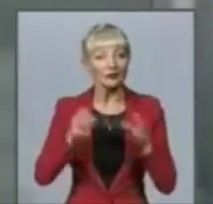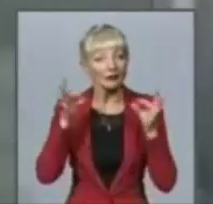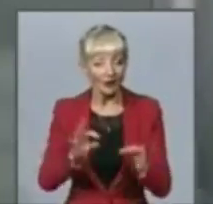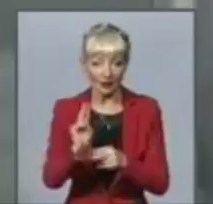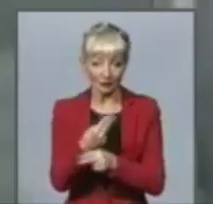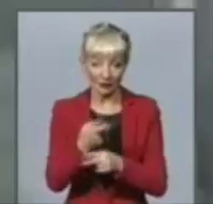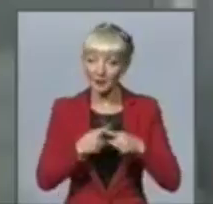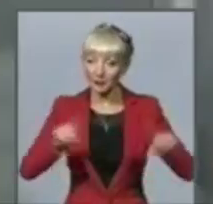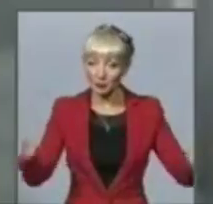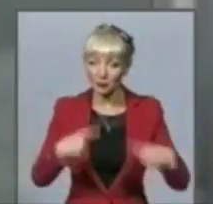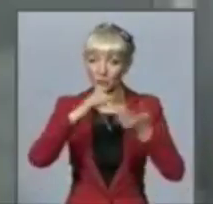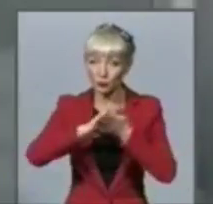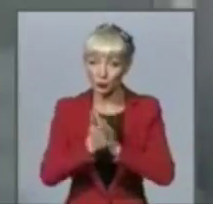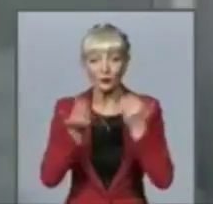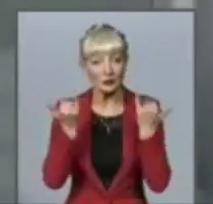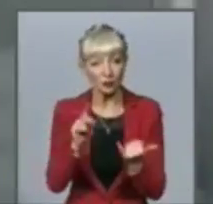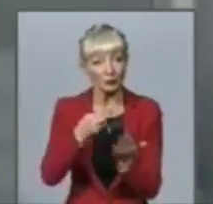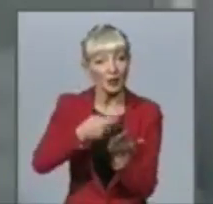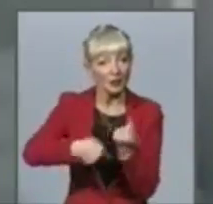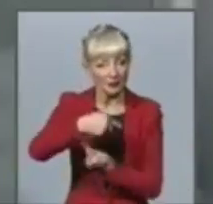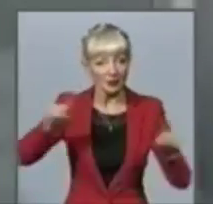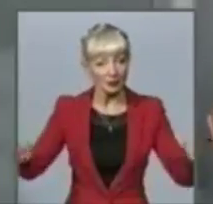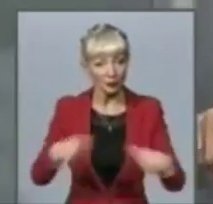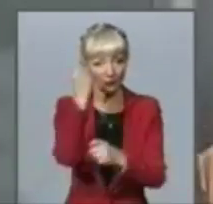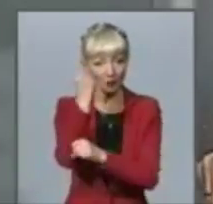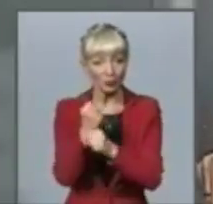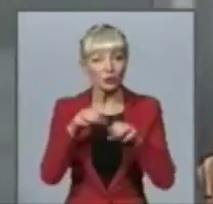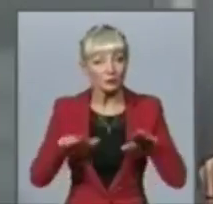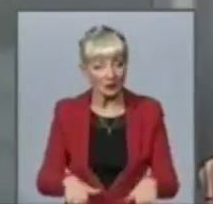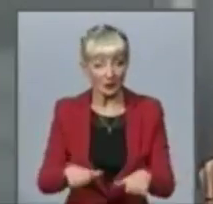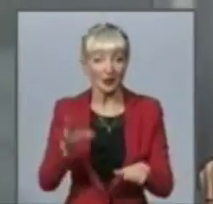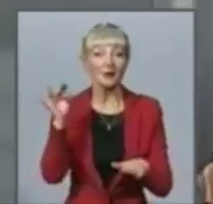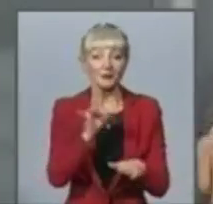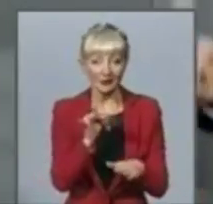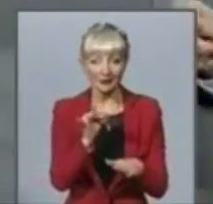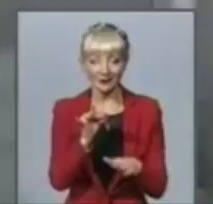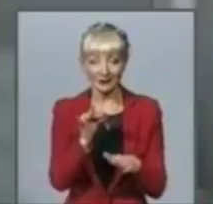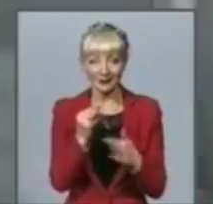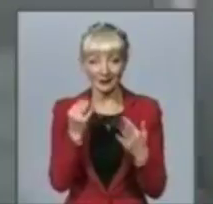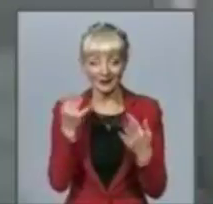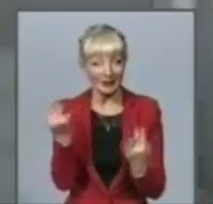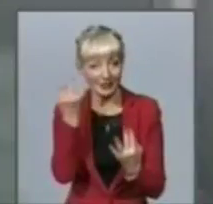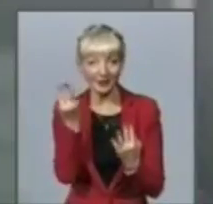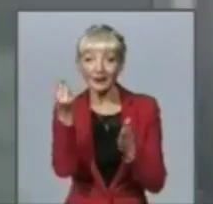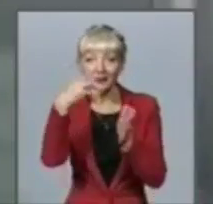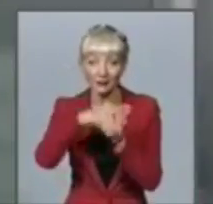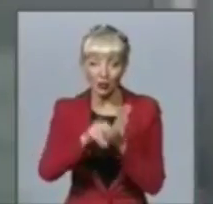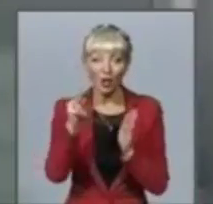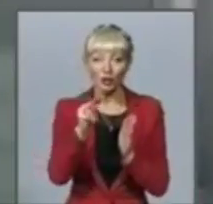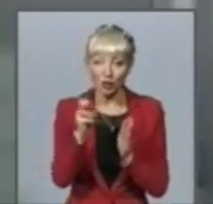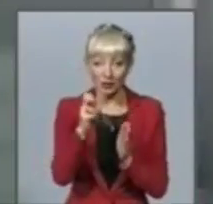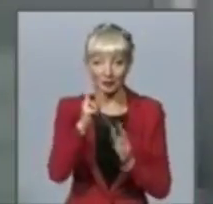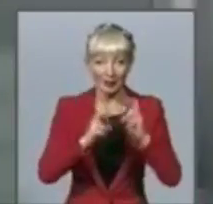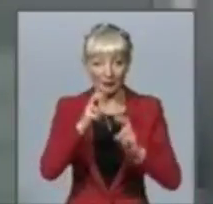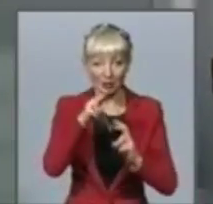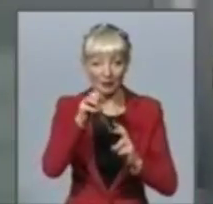Тому створювати умови сьогодні, щоб бізнес створював нові робочі місця і заходили інвестиції в Україну через промисловий пакет реформ, а за рахунок